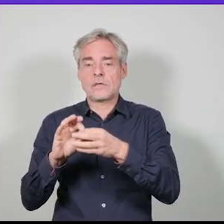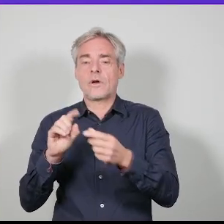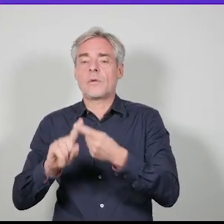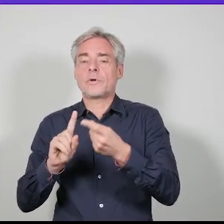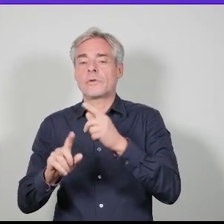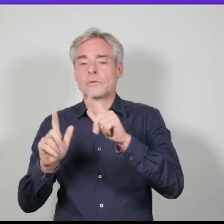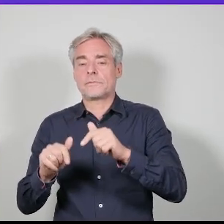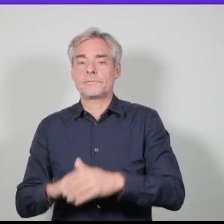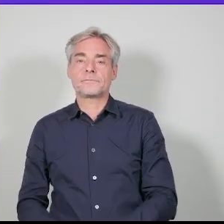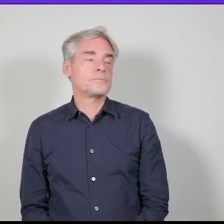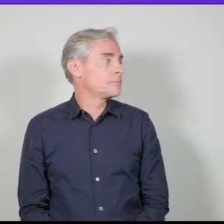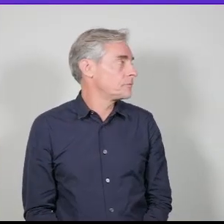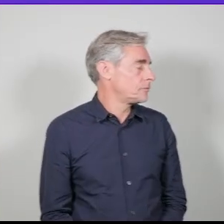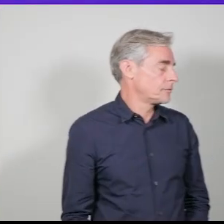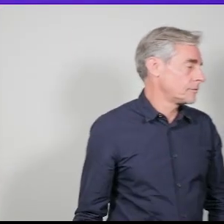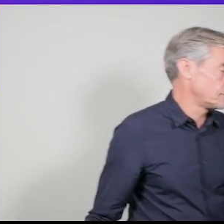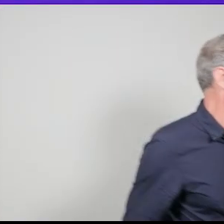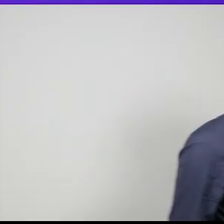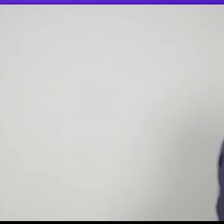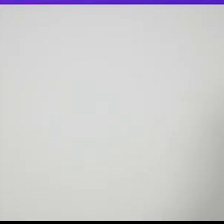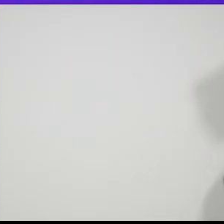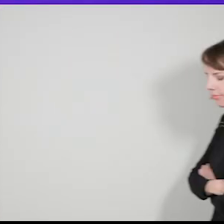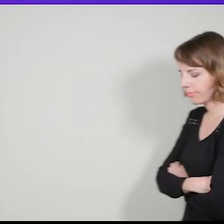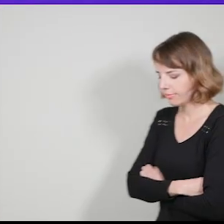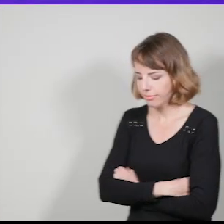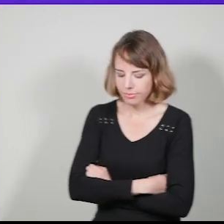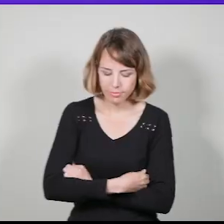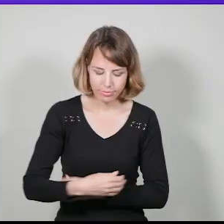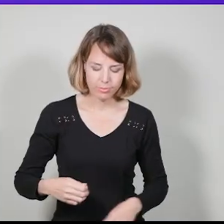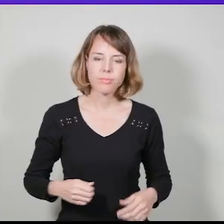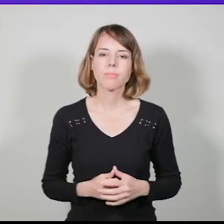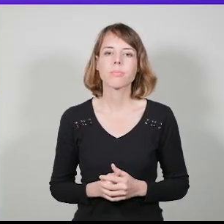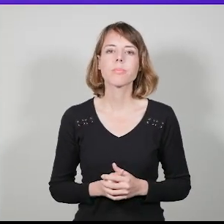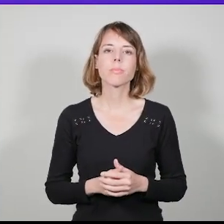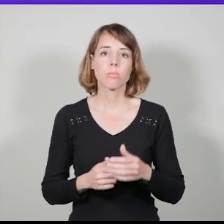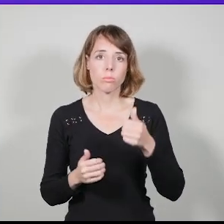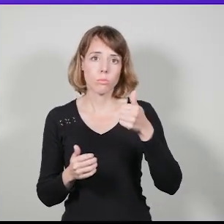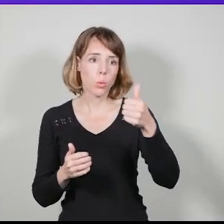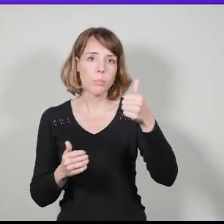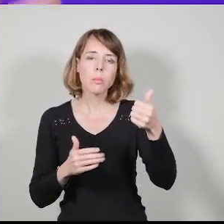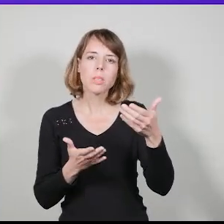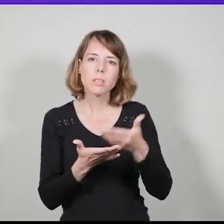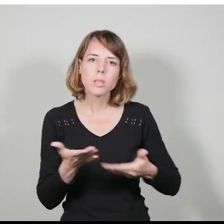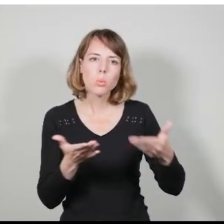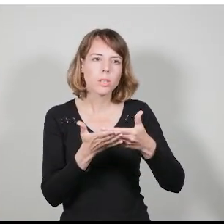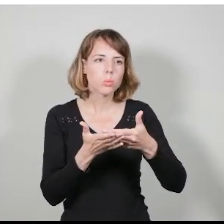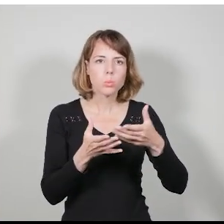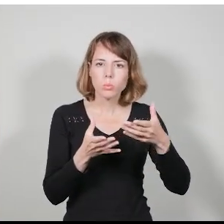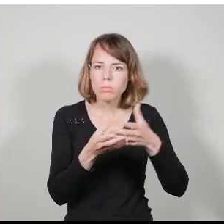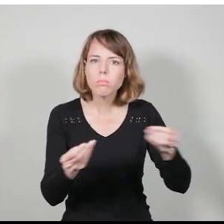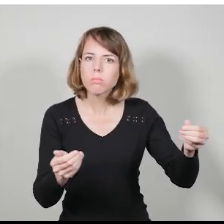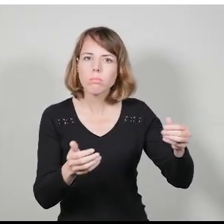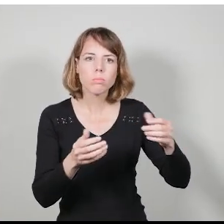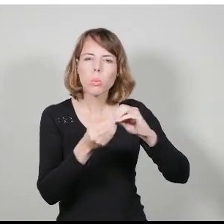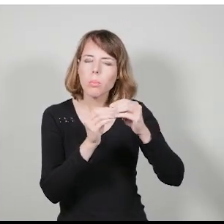très importante. Et ils ne font pas la place, c'est-à-dire qu'ils ne résolvent pas les situations, ils orientent, mais c'est